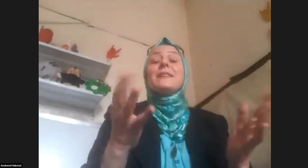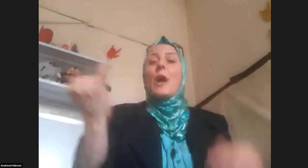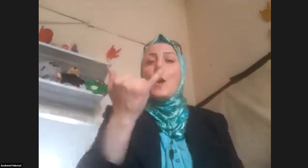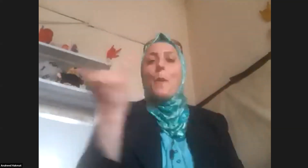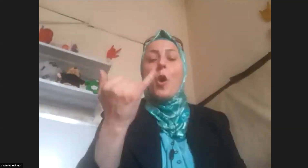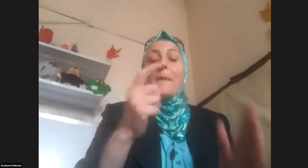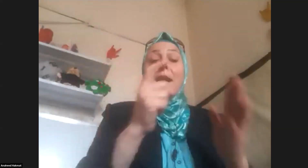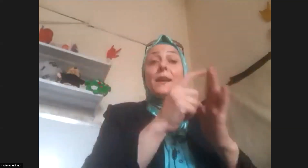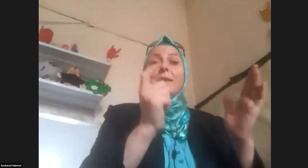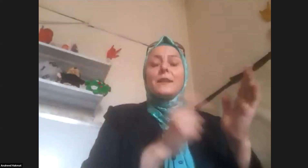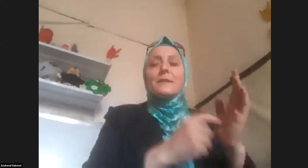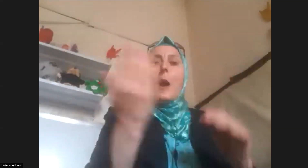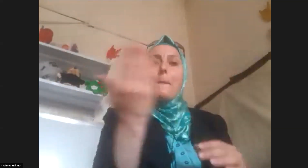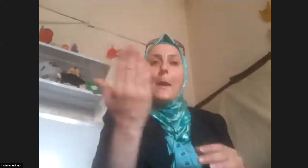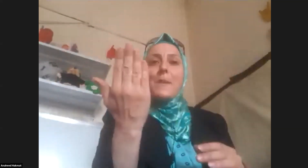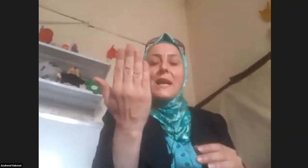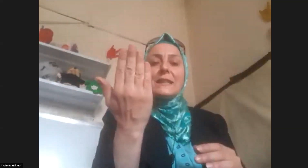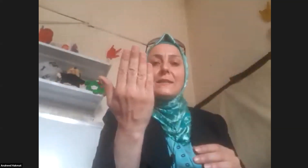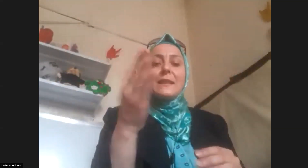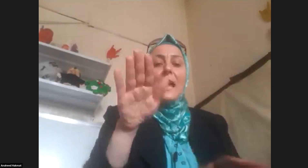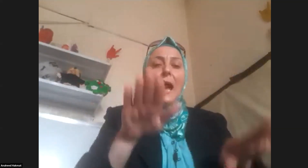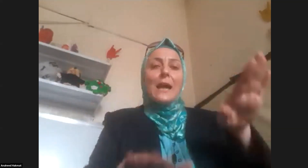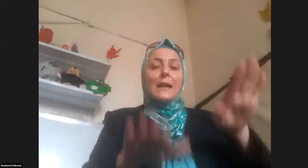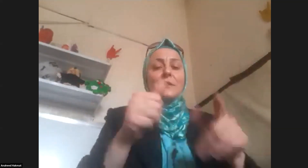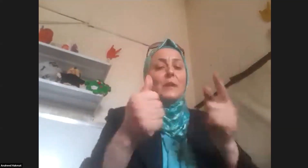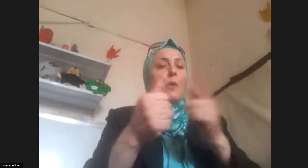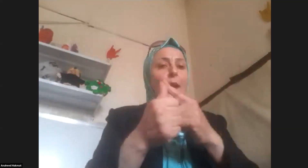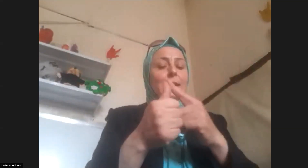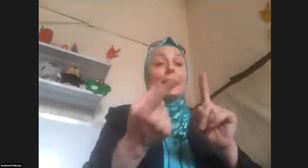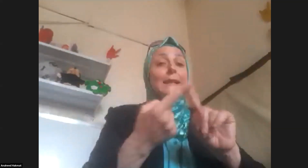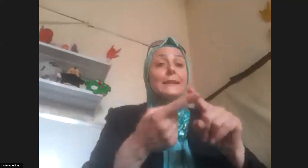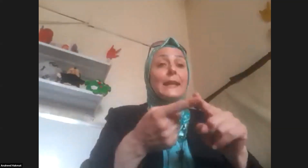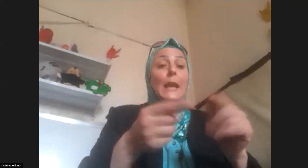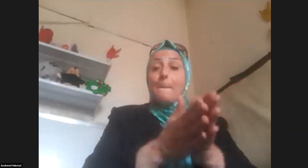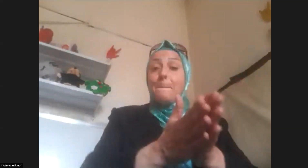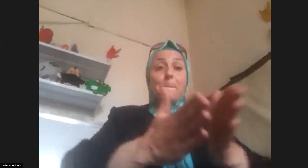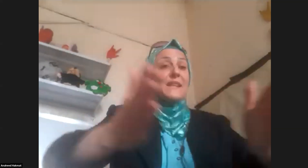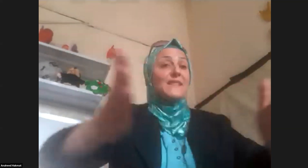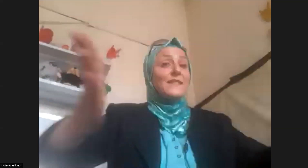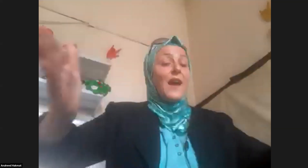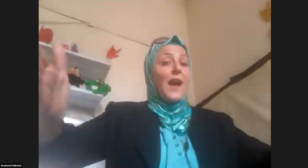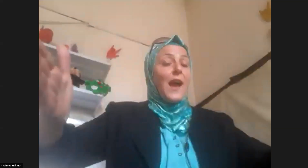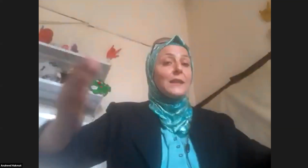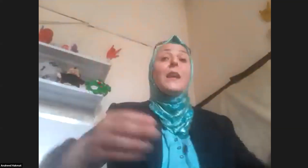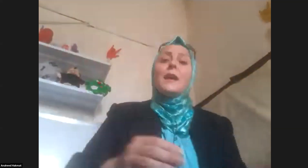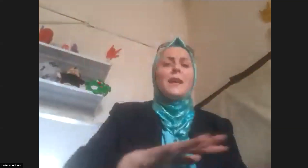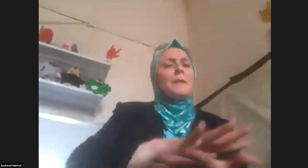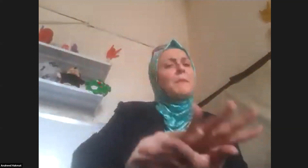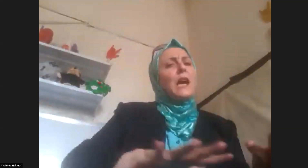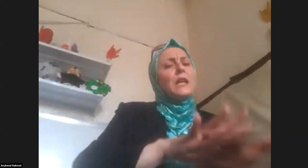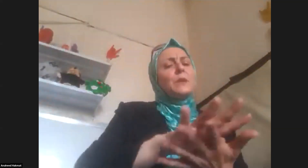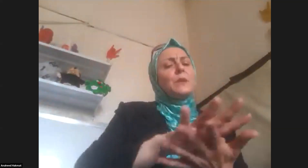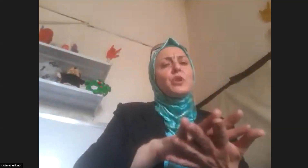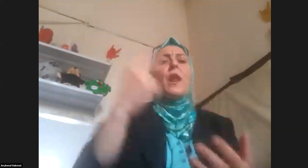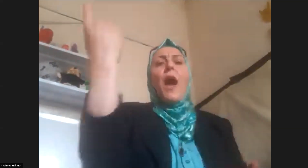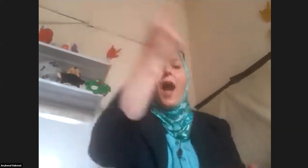المدرسي بشكل مستمر. هذا على المستوى الأول. مستوى المساحات هي قضية وتحدي عالمي، بس في حلول بتطلع